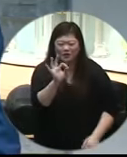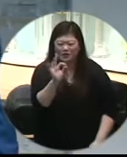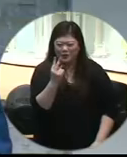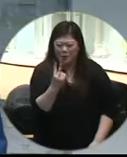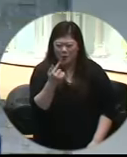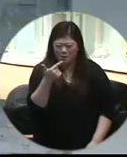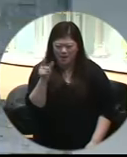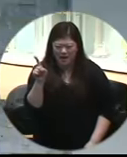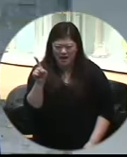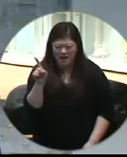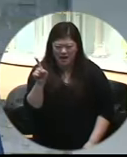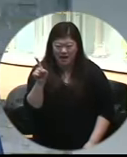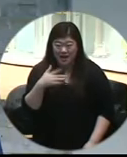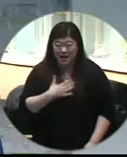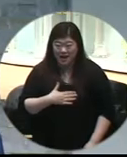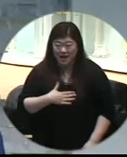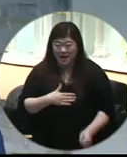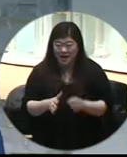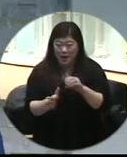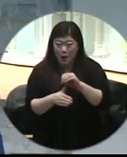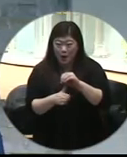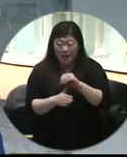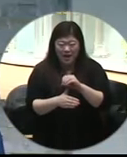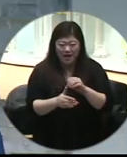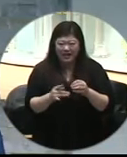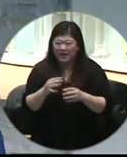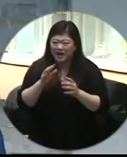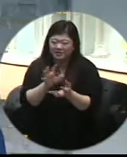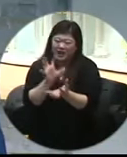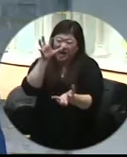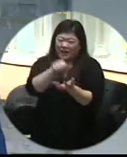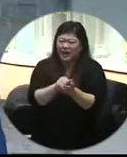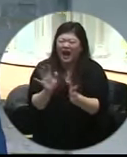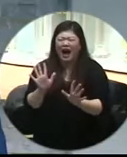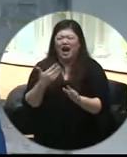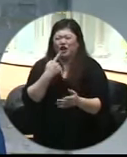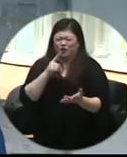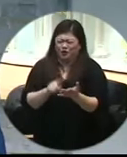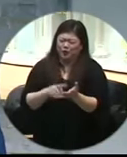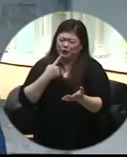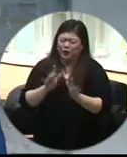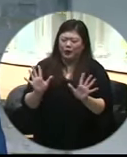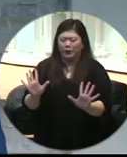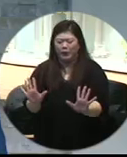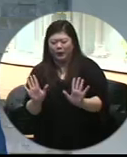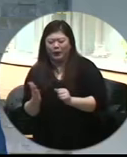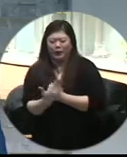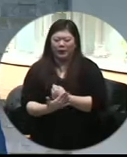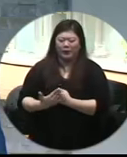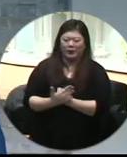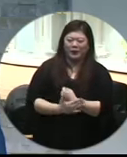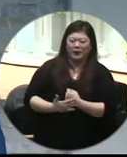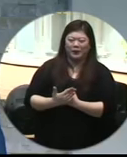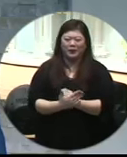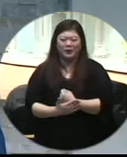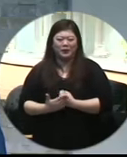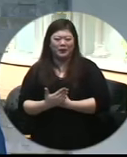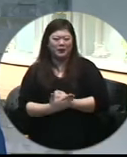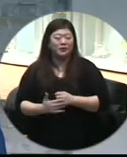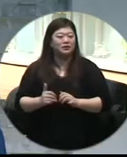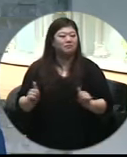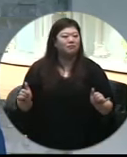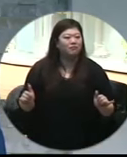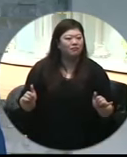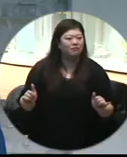그냥 변화 싫고 안일하게 쉽게 살다가 그냥 그렇게 살다가 죽자.